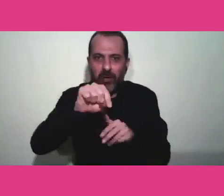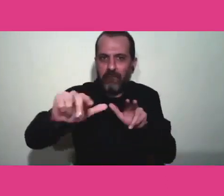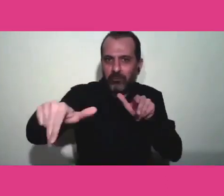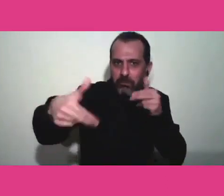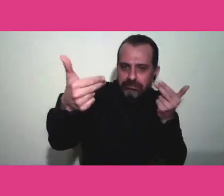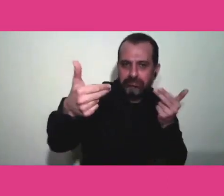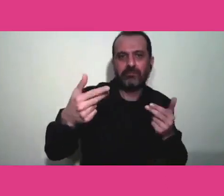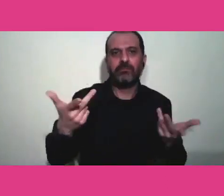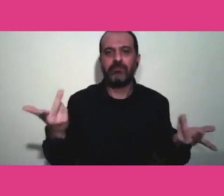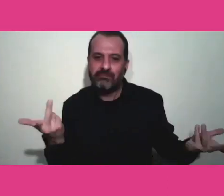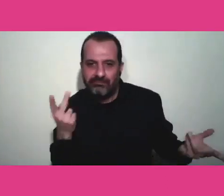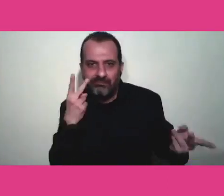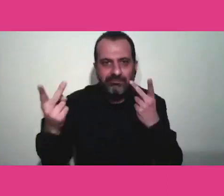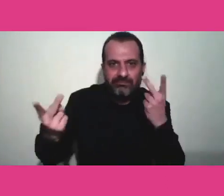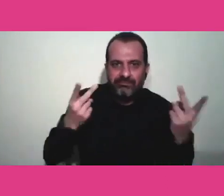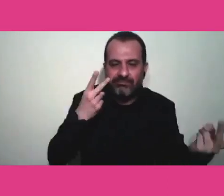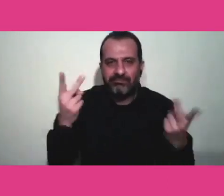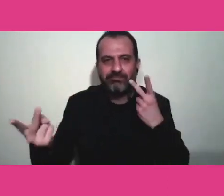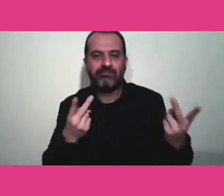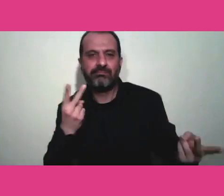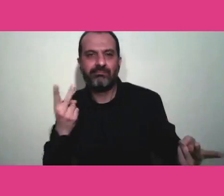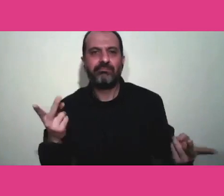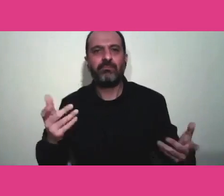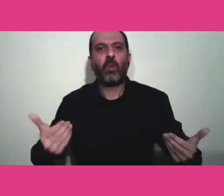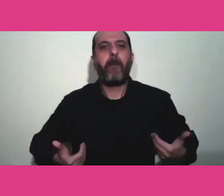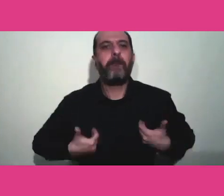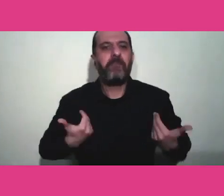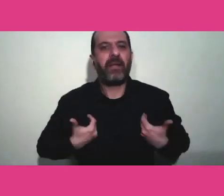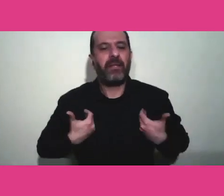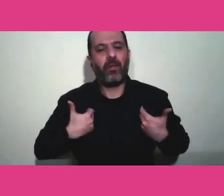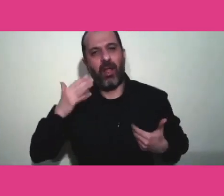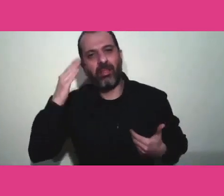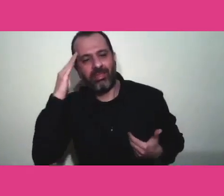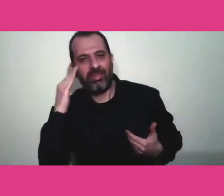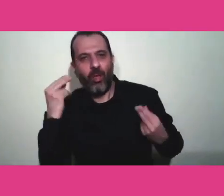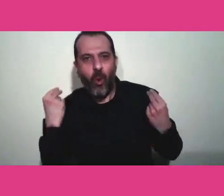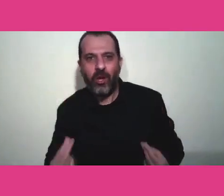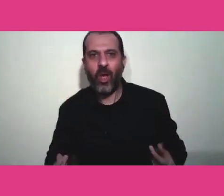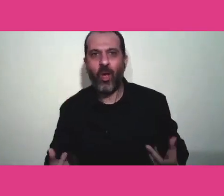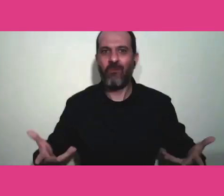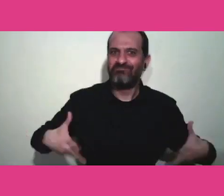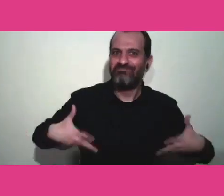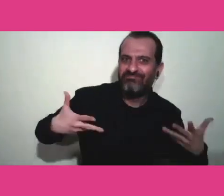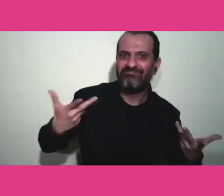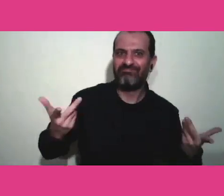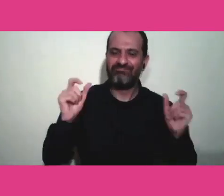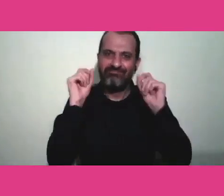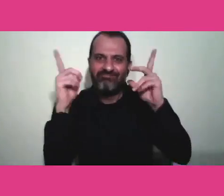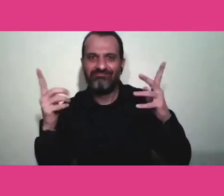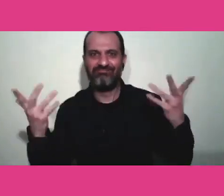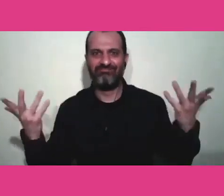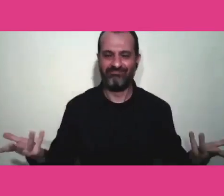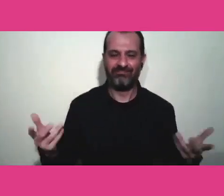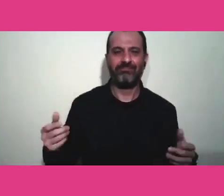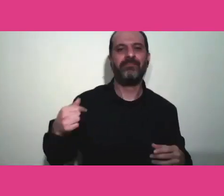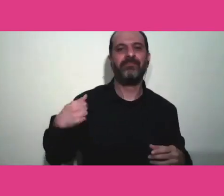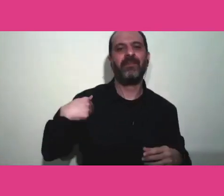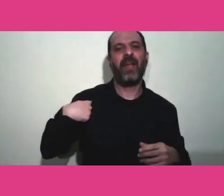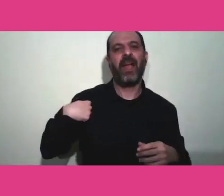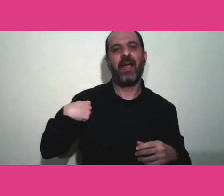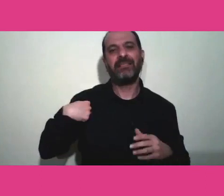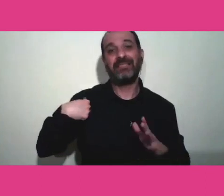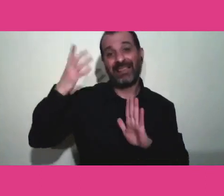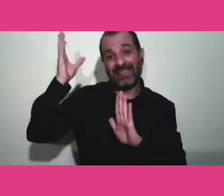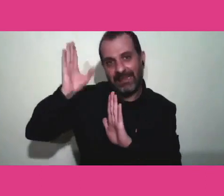τις όμορφες παρενέργειες του παιχνιδιού και το κέφι το οποίο παίρνει. Τώρα εμείς ως έσχατοι, αλλά όχι